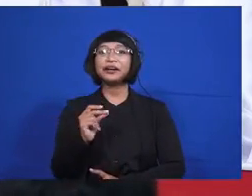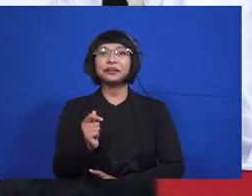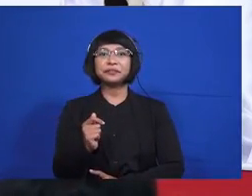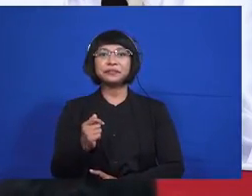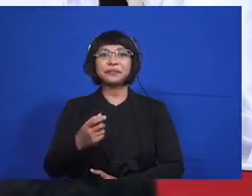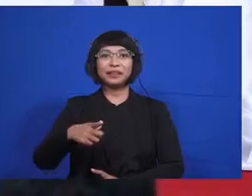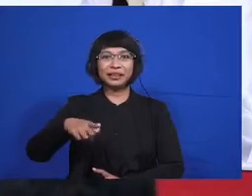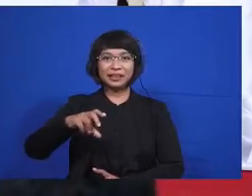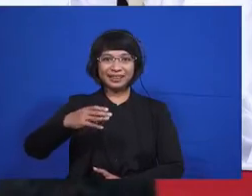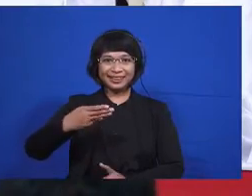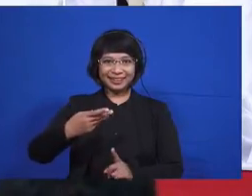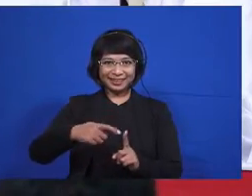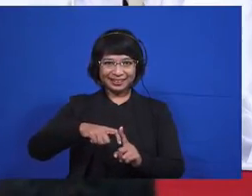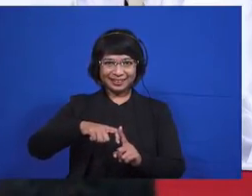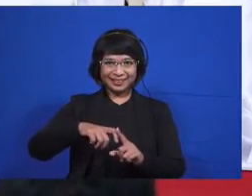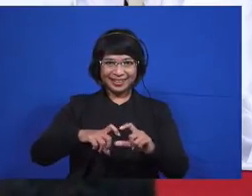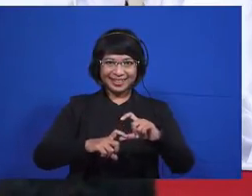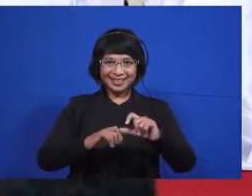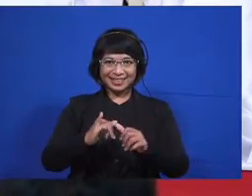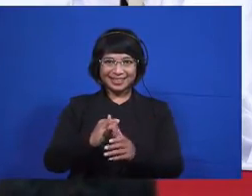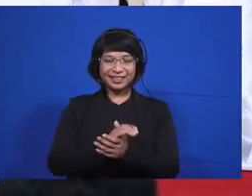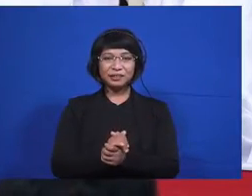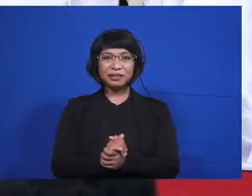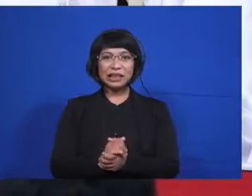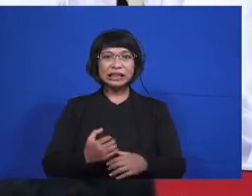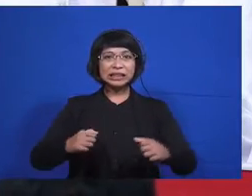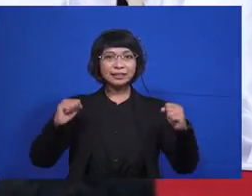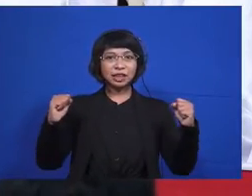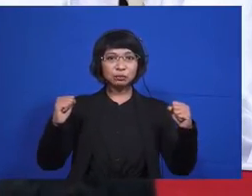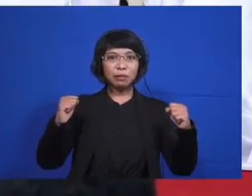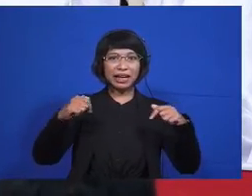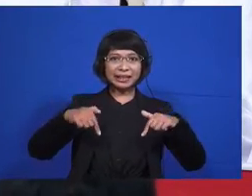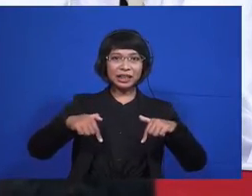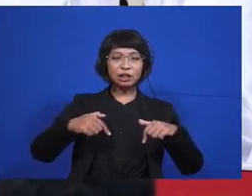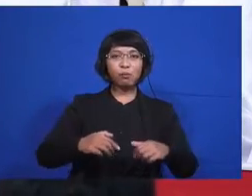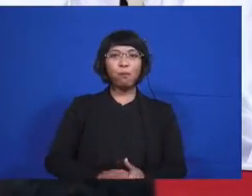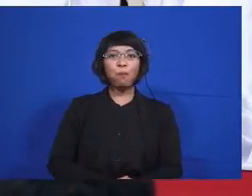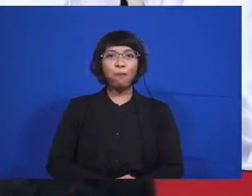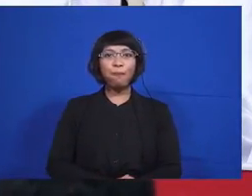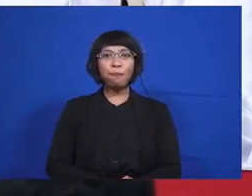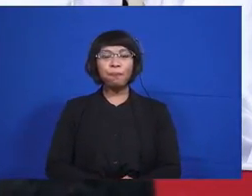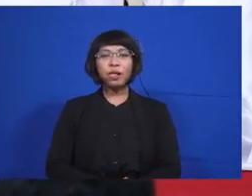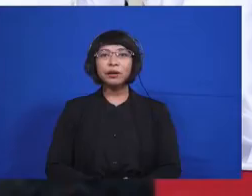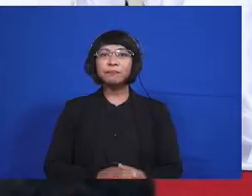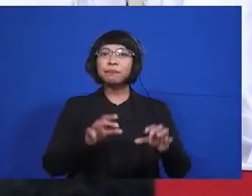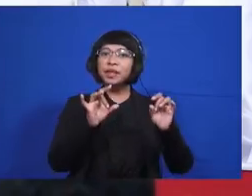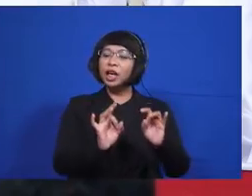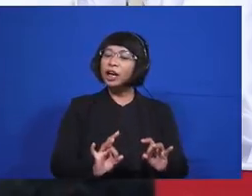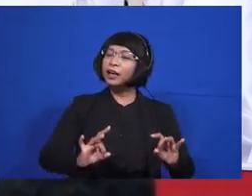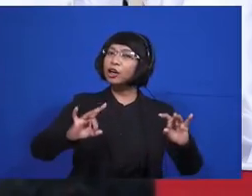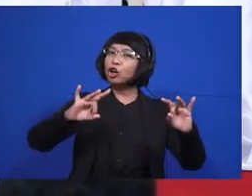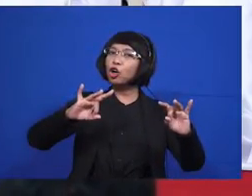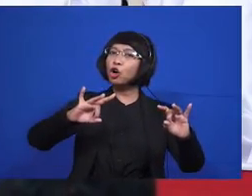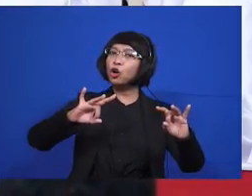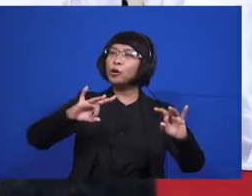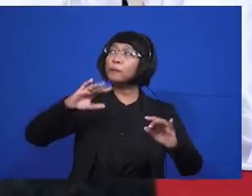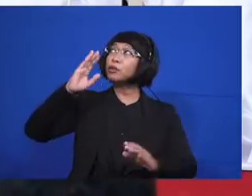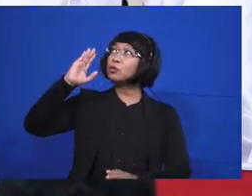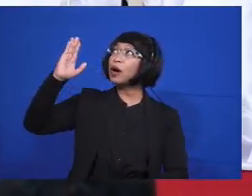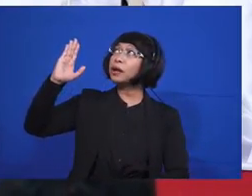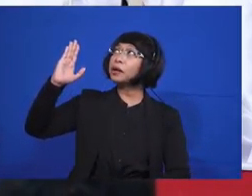Iya. Semangat roh yang saya pahami di sini bagaimana roh Tuhan menyentuh, mengirimkan untuk